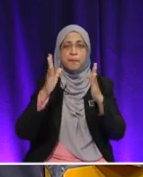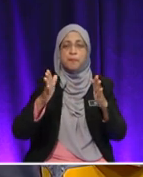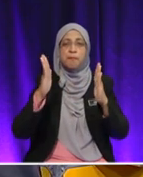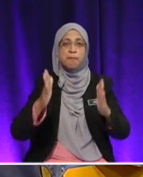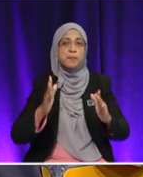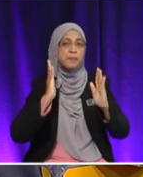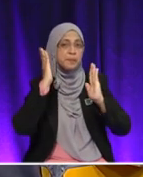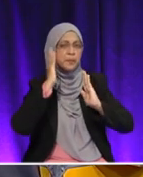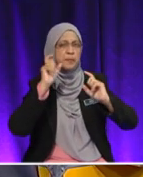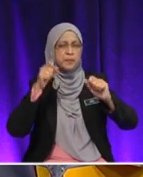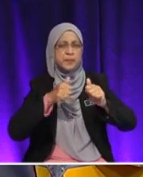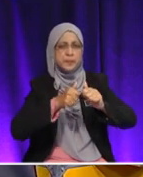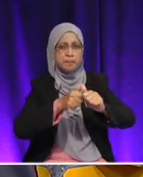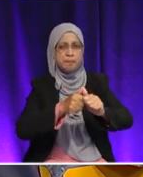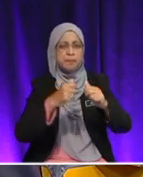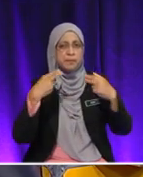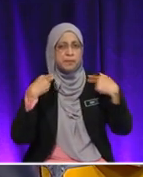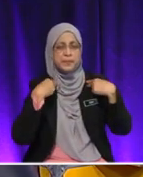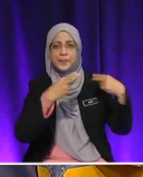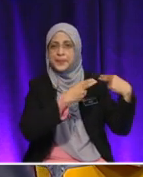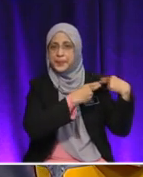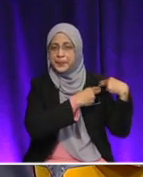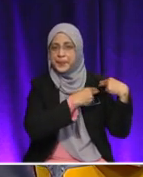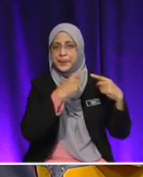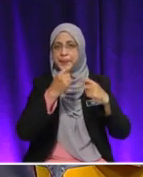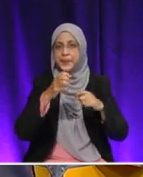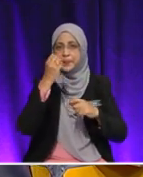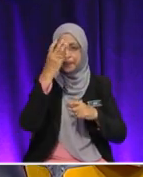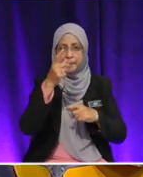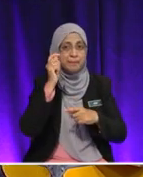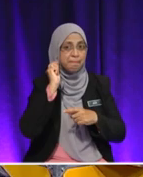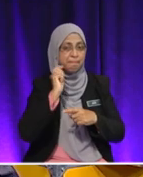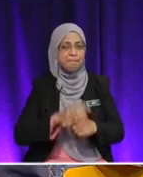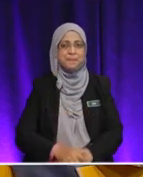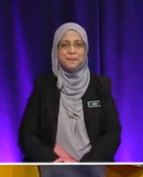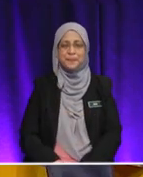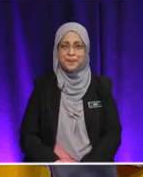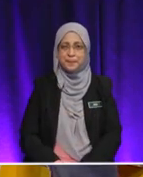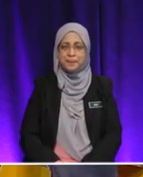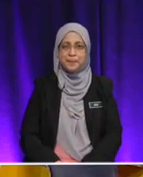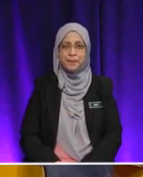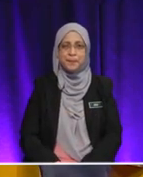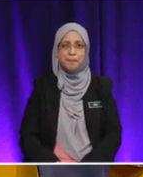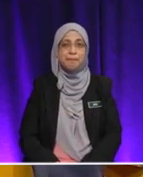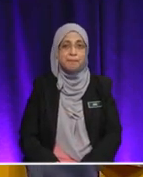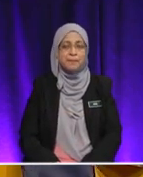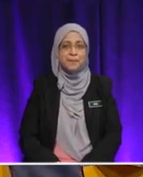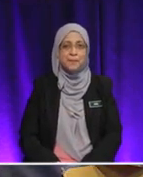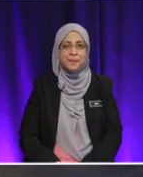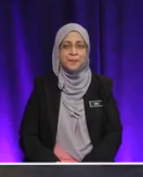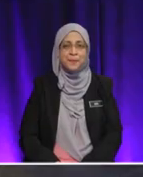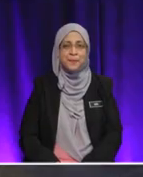mematuhi hak dan tanggung jawab yang telah pun ditetapkan Oke seterusnya pula tadi salah ini yang